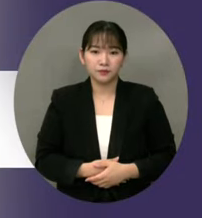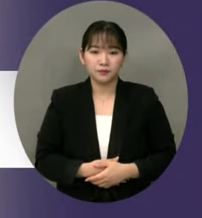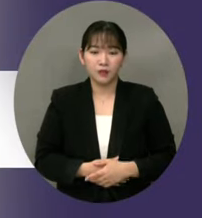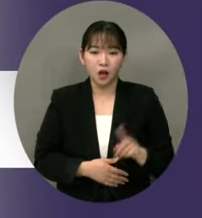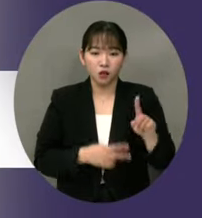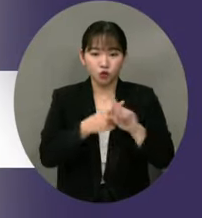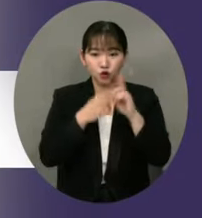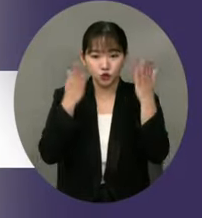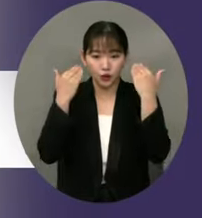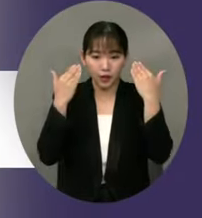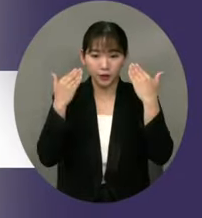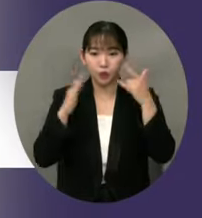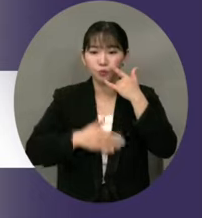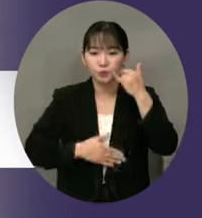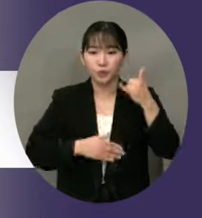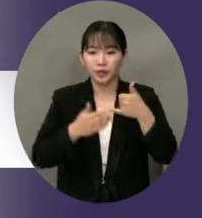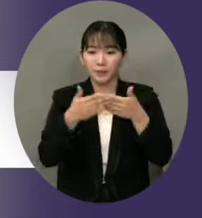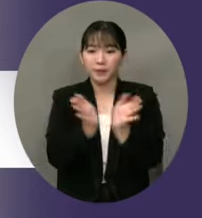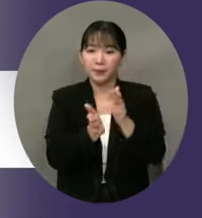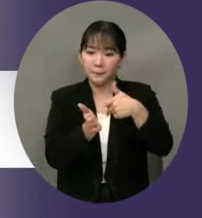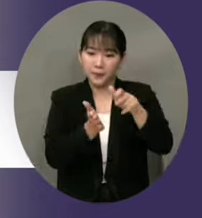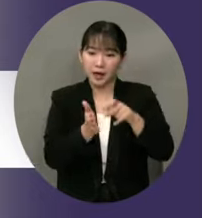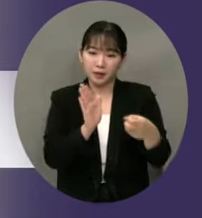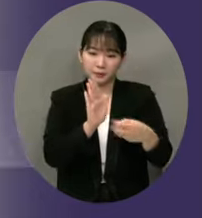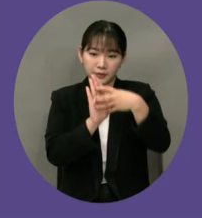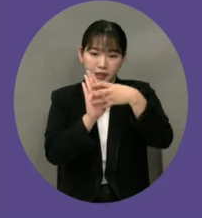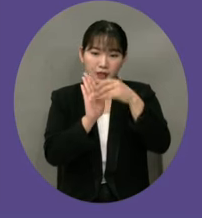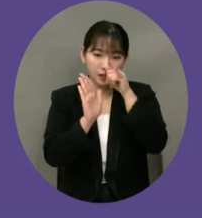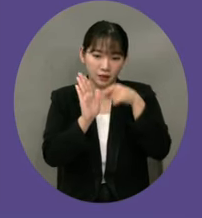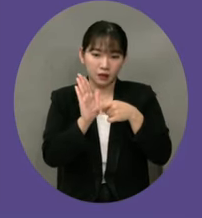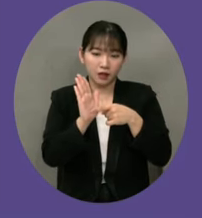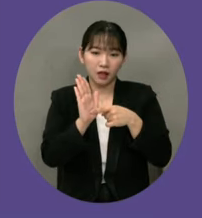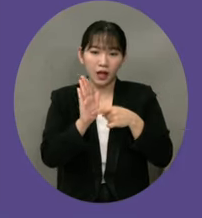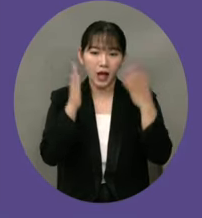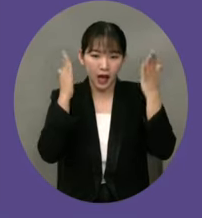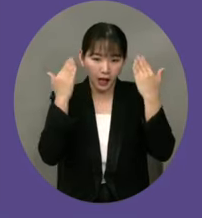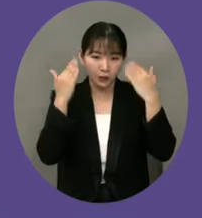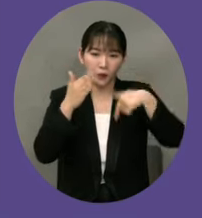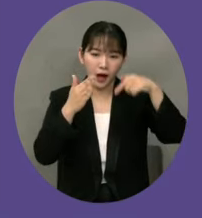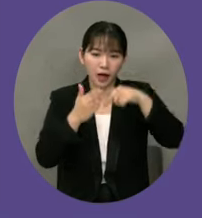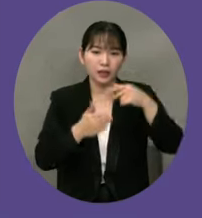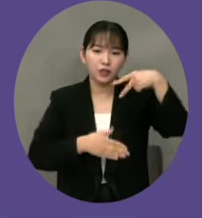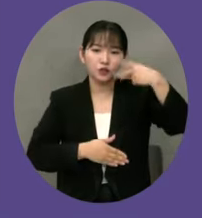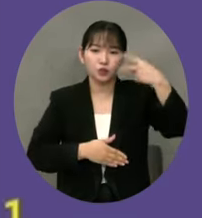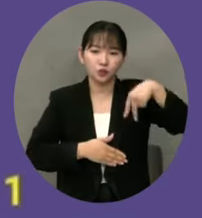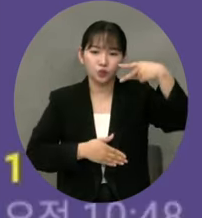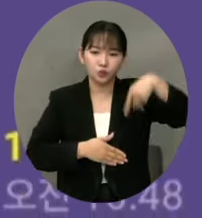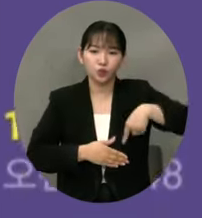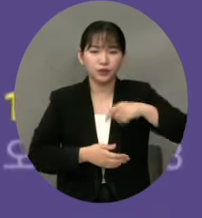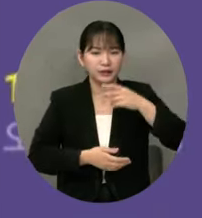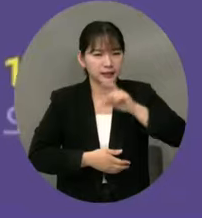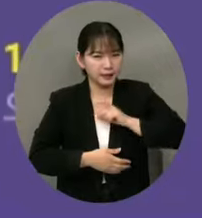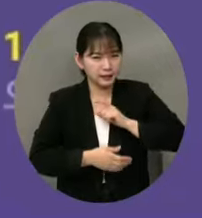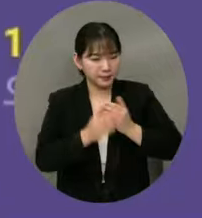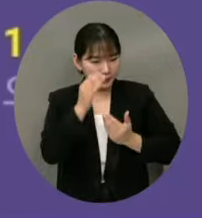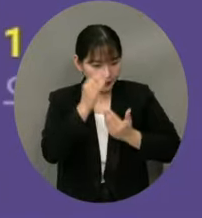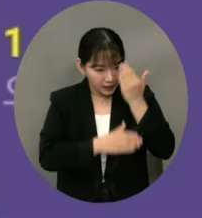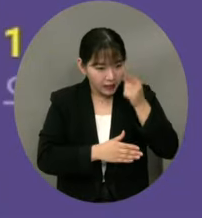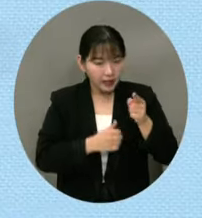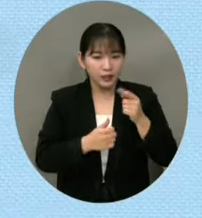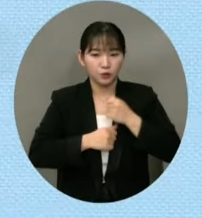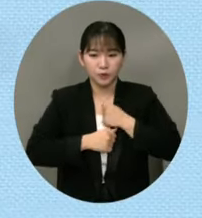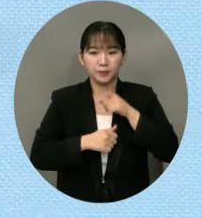한 중학교 학부모 단체 채팅방에 올라온 메시지입니다. 교내 수두 의심 학생이 발생했으니 유의하라는